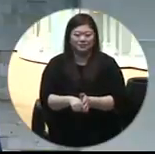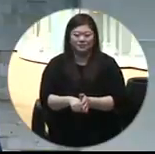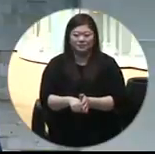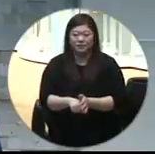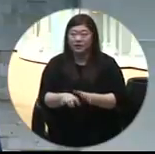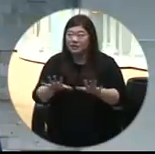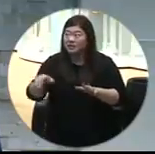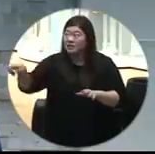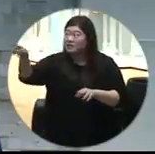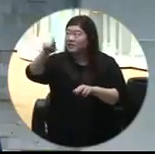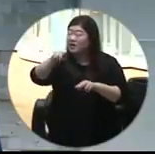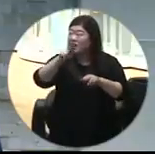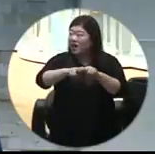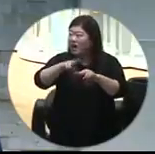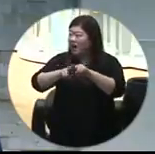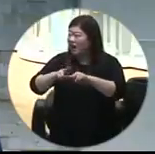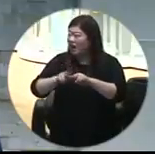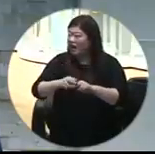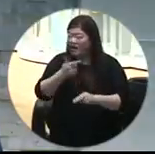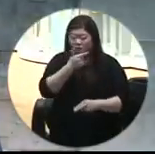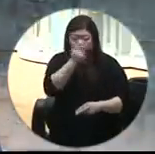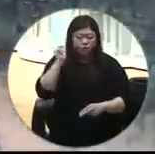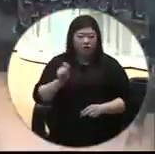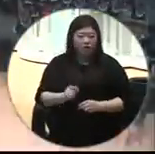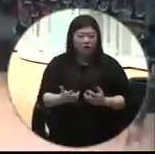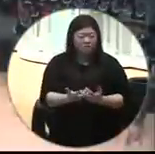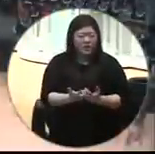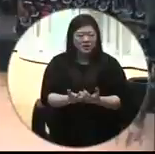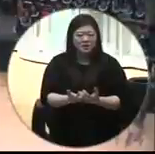없으면 보조자 다 놓고 앉았잖아요,